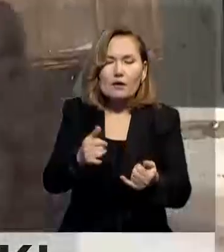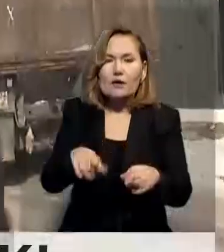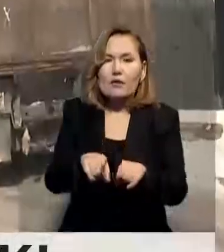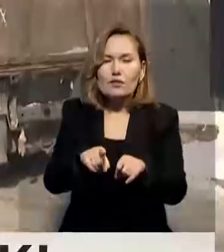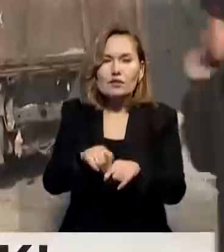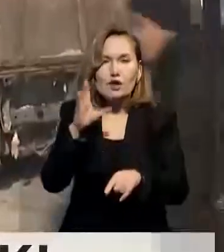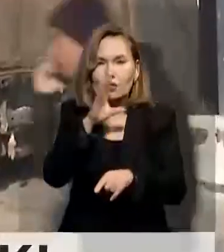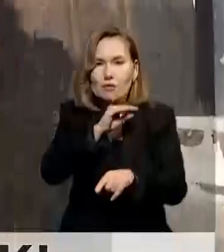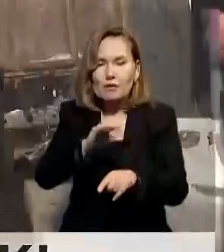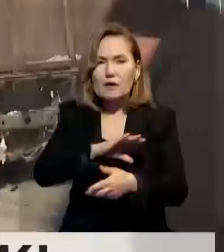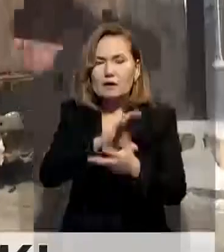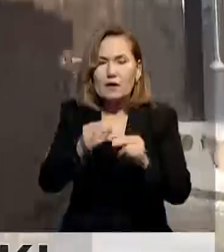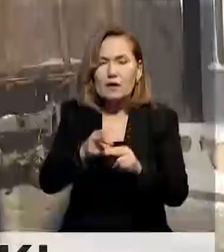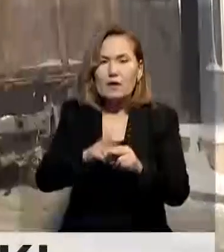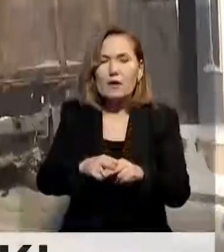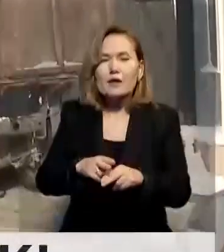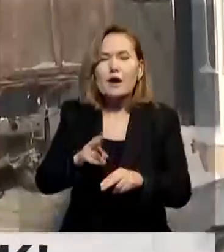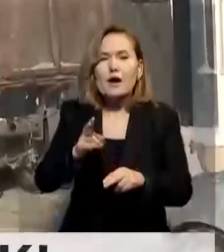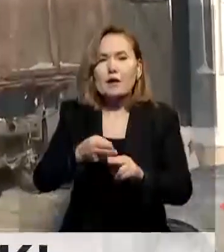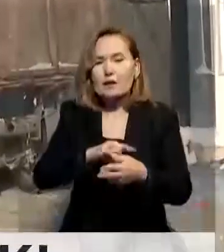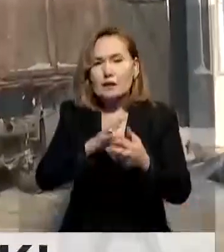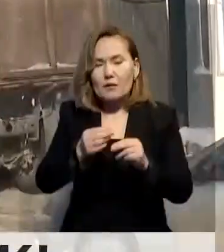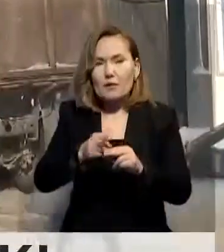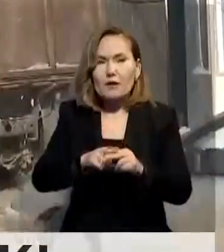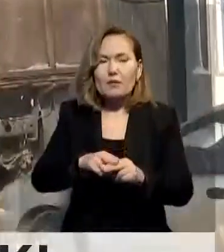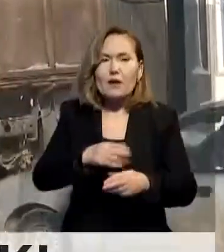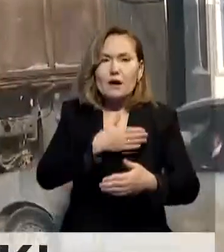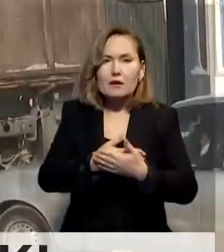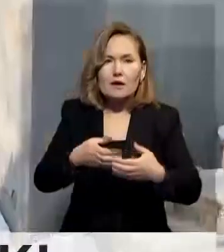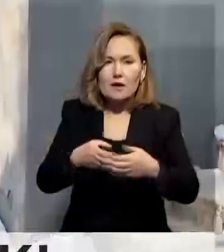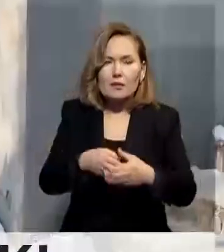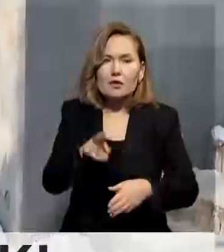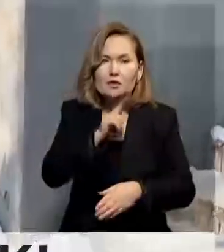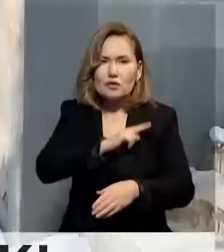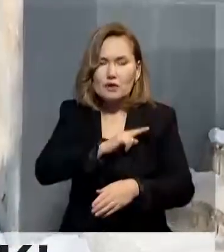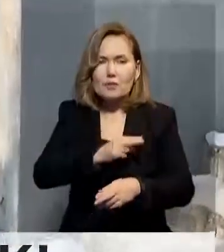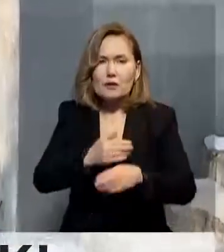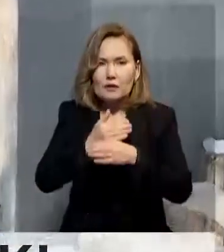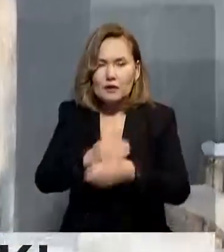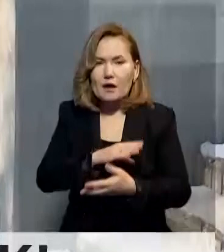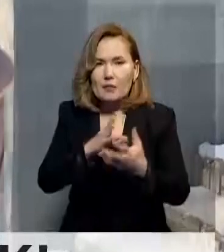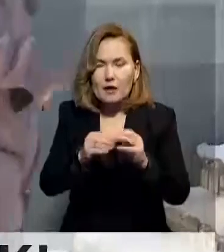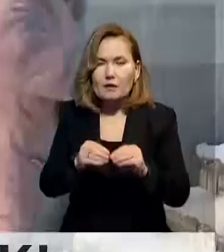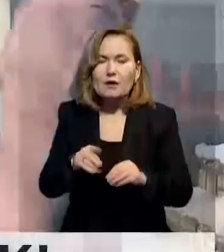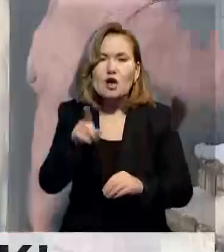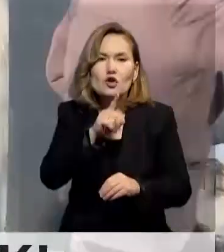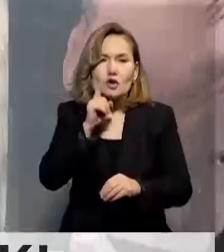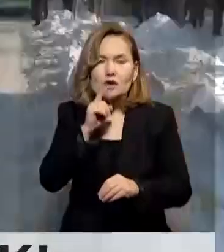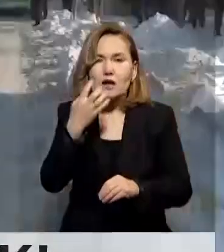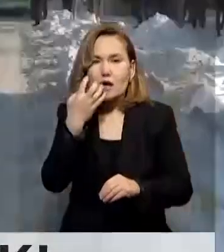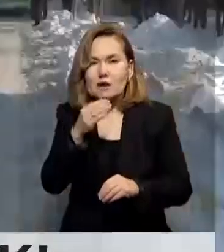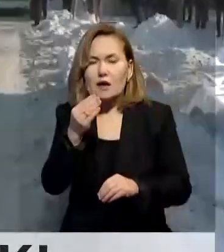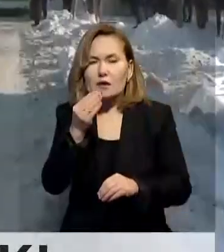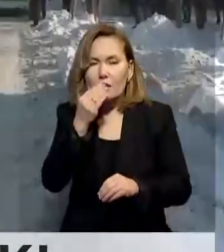жасады. Десе де қала сыртына тонналаған ақ ұлпа шығарылды. Ал еріктілер жұмыс күші жетіспей жатқан дамылсыз топқа ыстық тамақ таратып қолдау